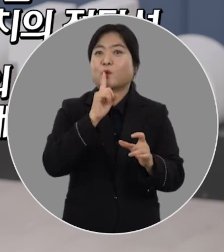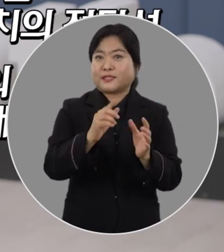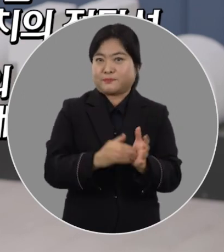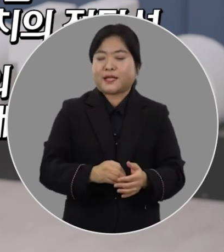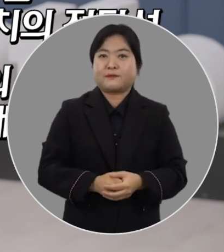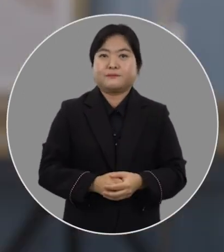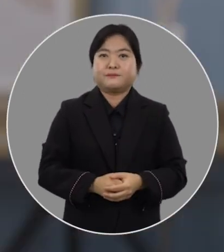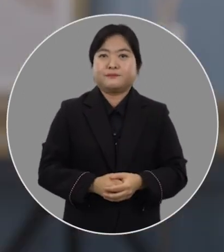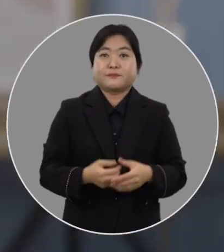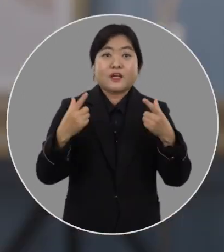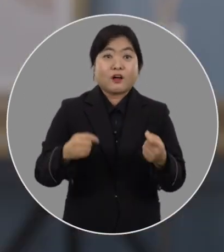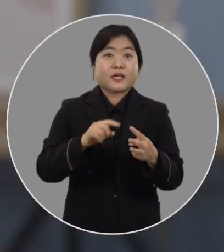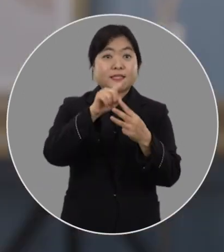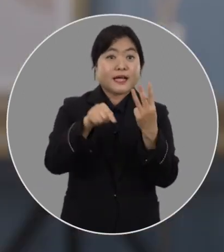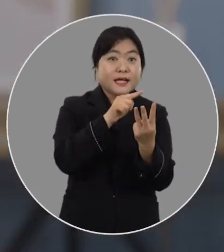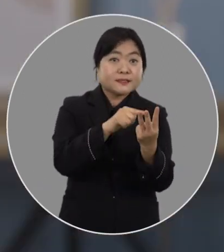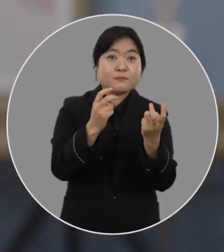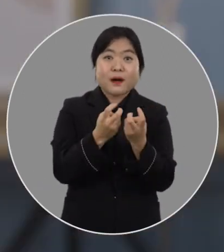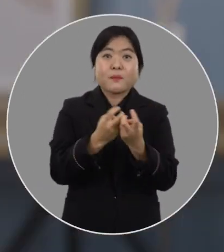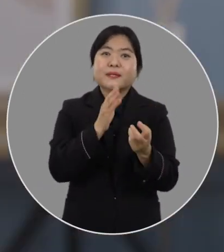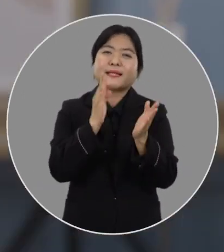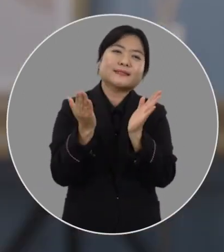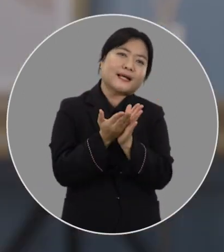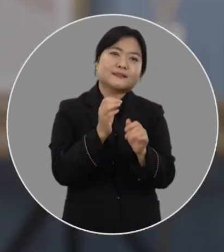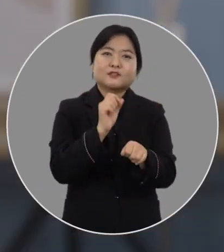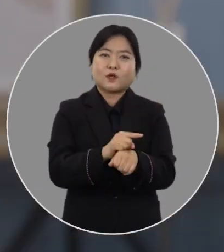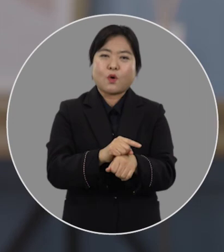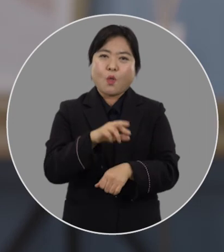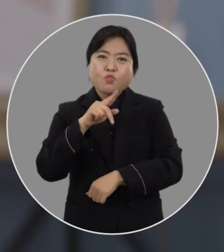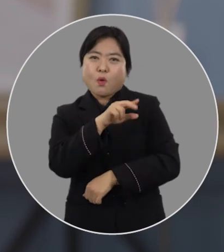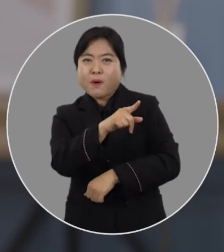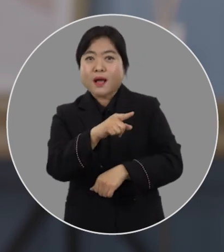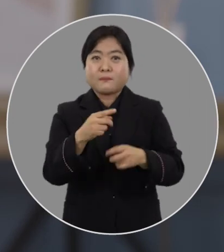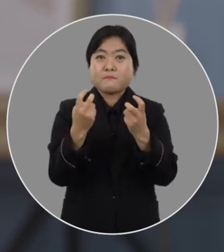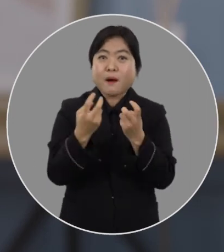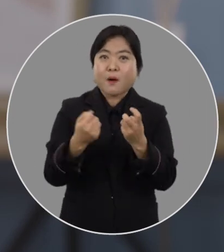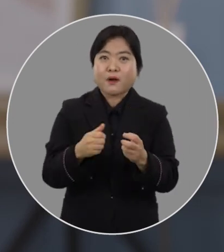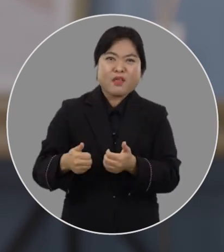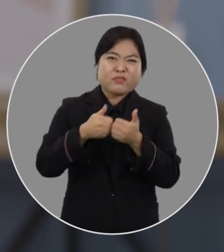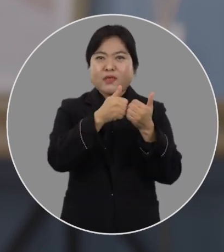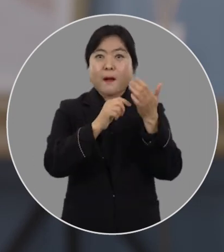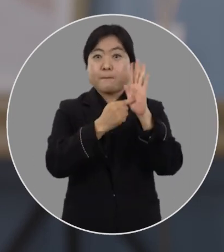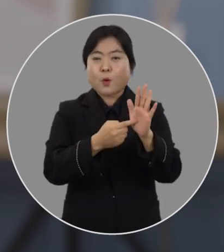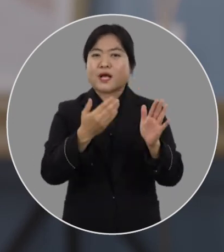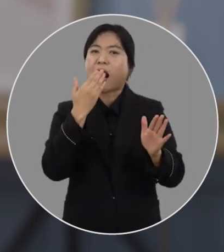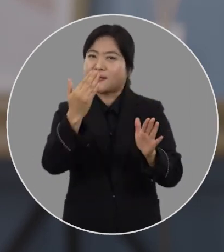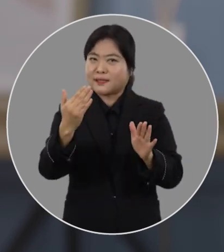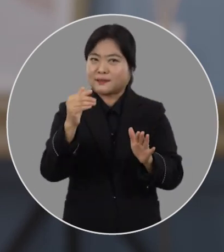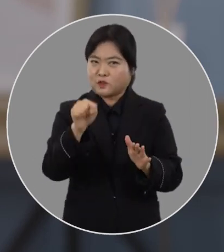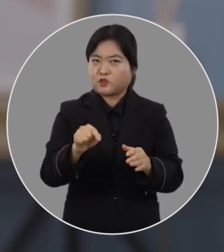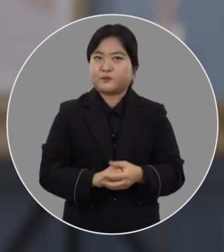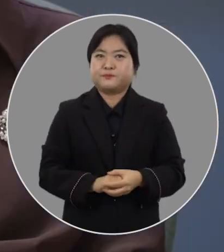했습니다. 이렇게 세 가지 방식의 타당성을 논박하는 방식으로 대항 표현도 가능하다는